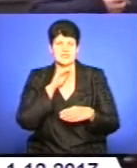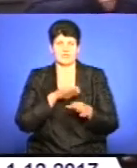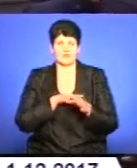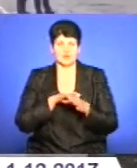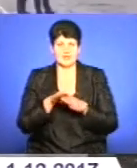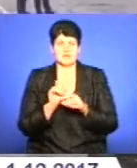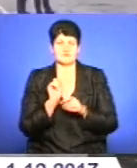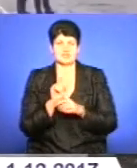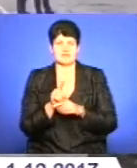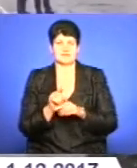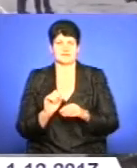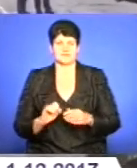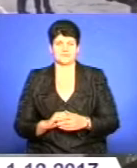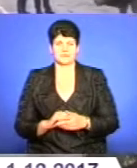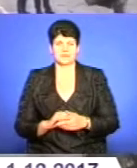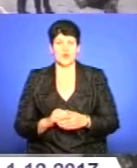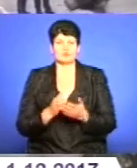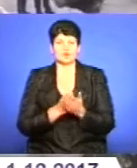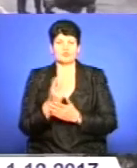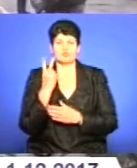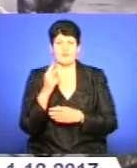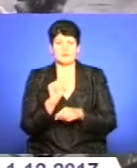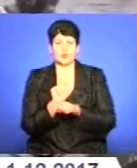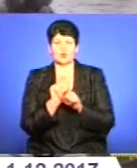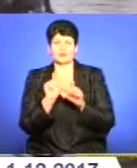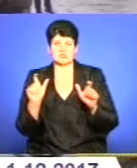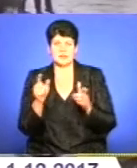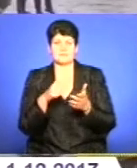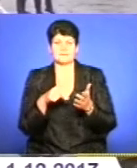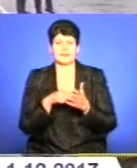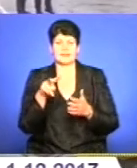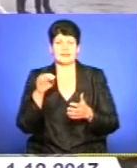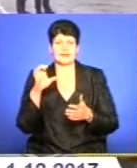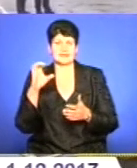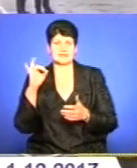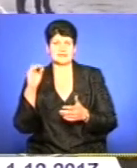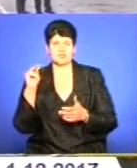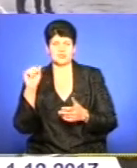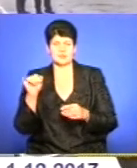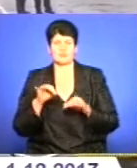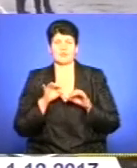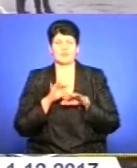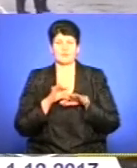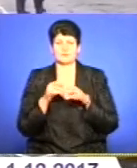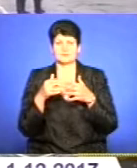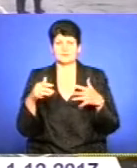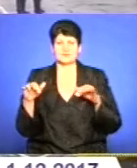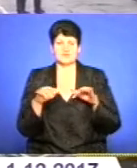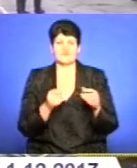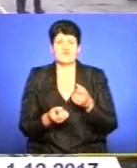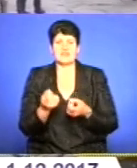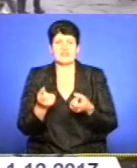завдань. Обслуговуючи 2 блокпоста на в'їзді в місто Лисичанськ, здійснював фільтраційні заходи щодо